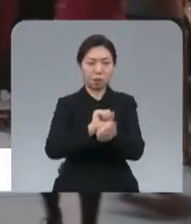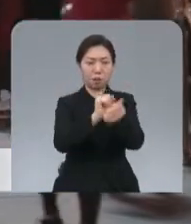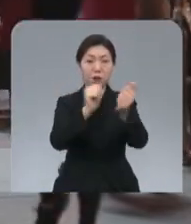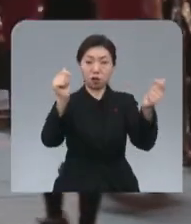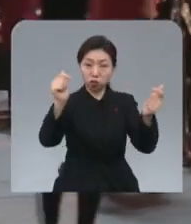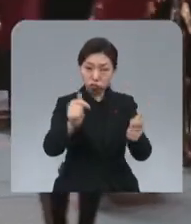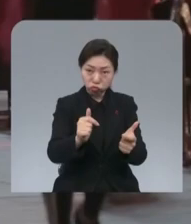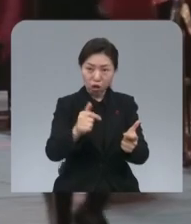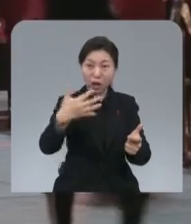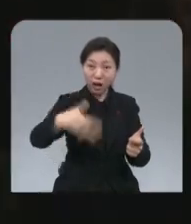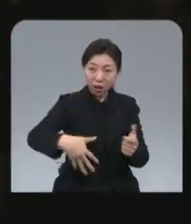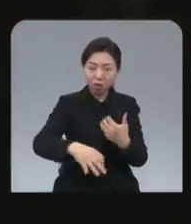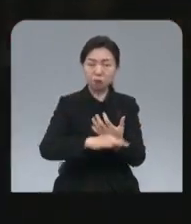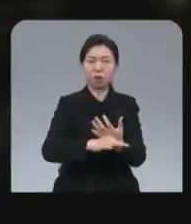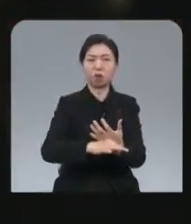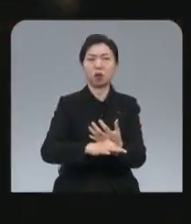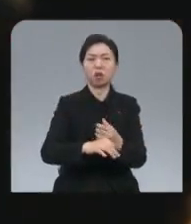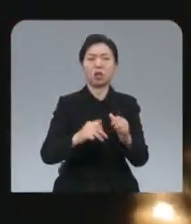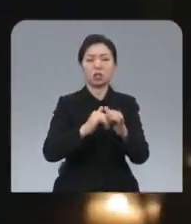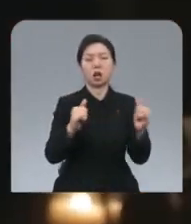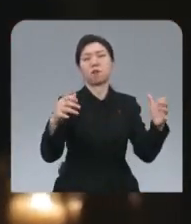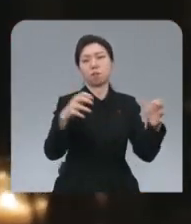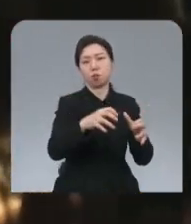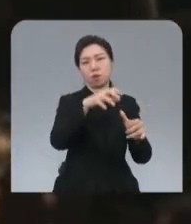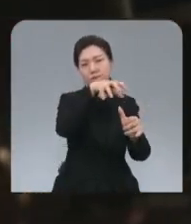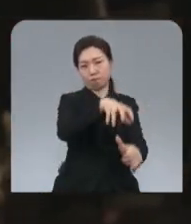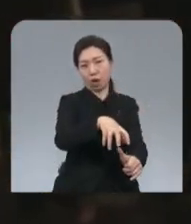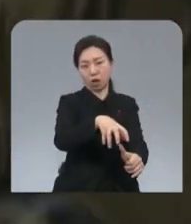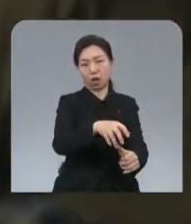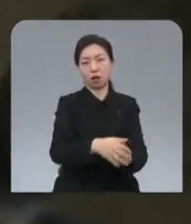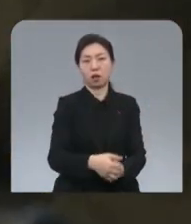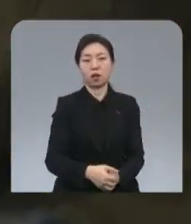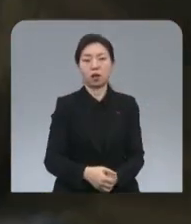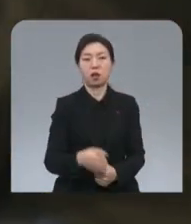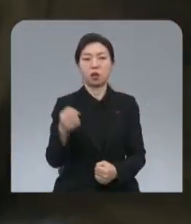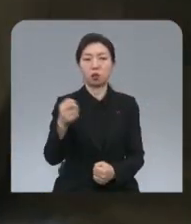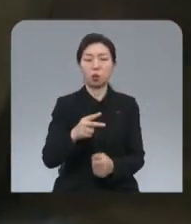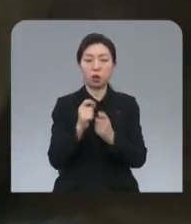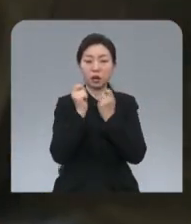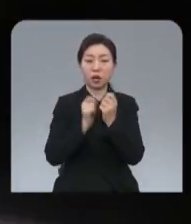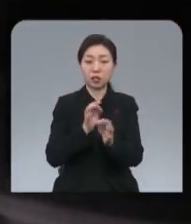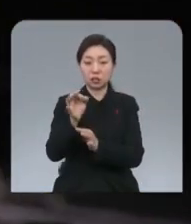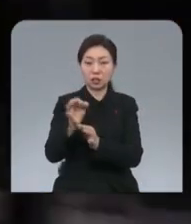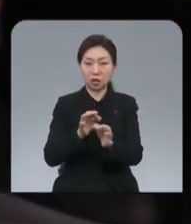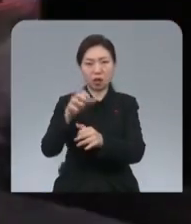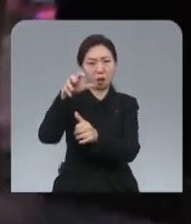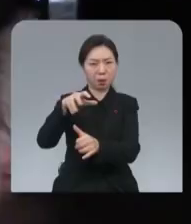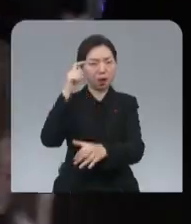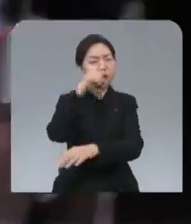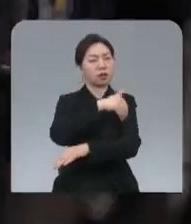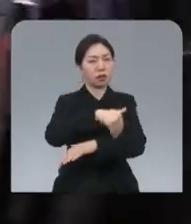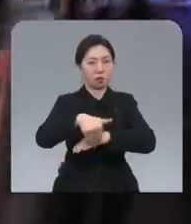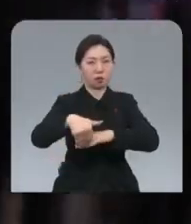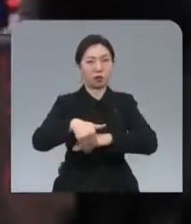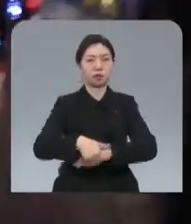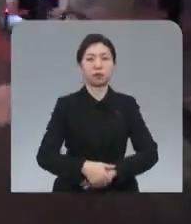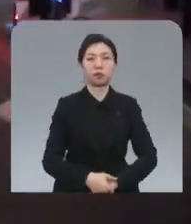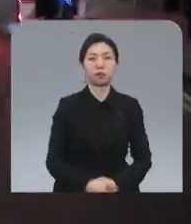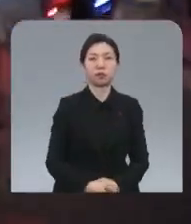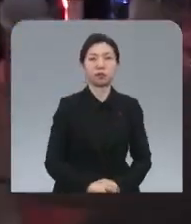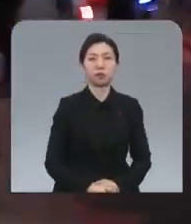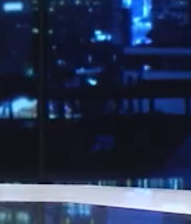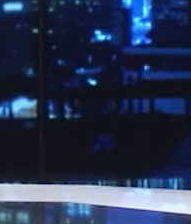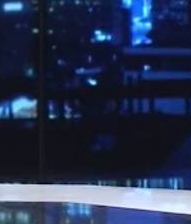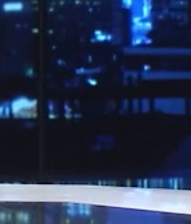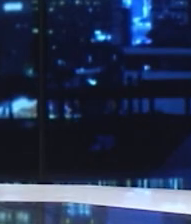제한이나 비필수 상점의 영업 제한 등을 실시할 것으로 전해졌습니다. 베를린에서 KBS 뉴스 김규수입니다.